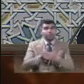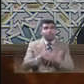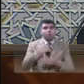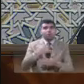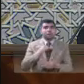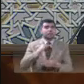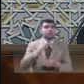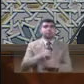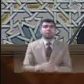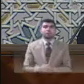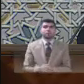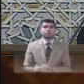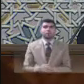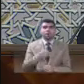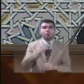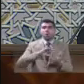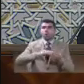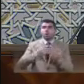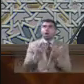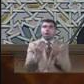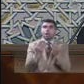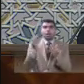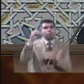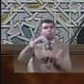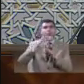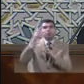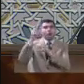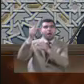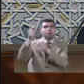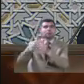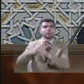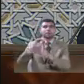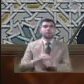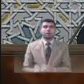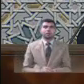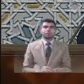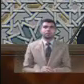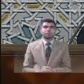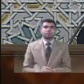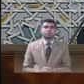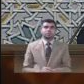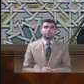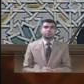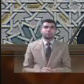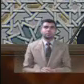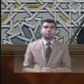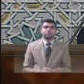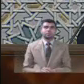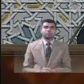والفاتحة كنقراو على جميع ترحما على أرواح جميع الضحايا الطرق.